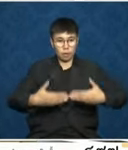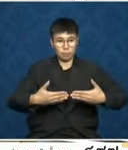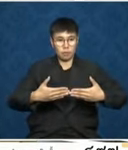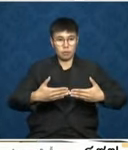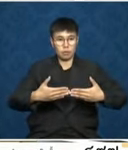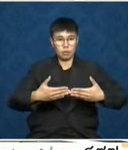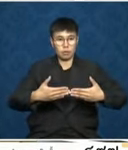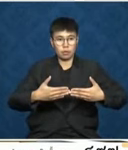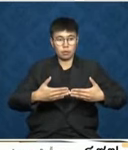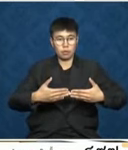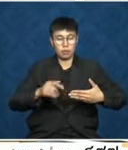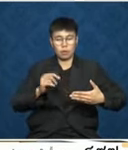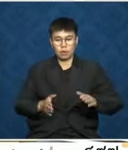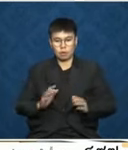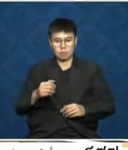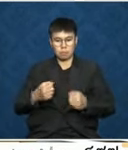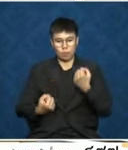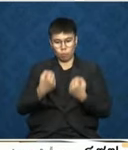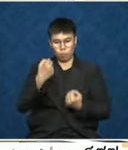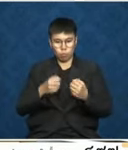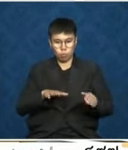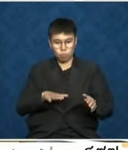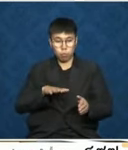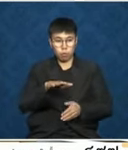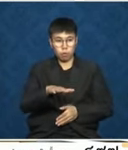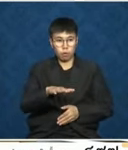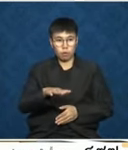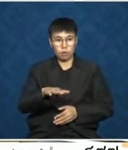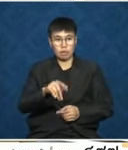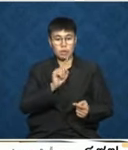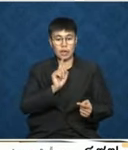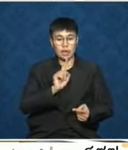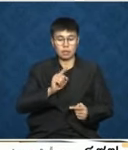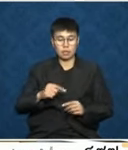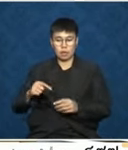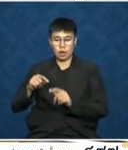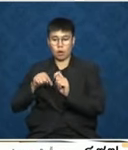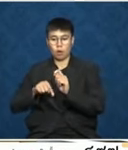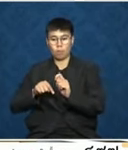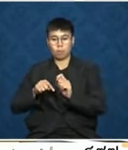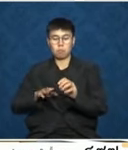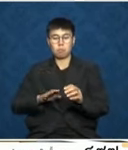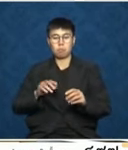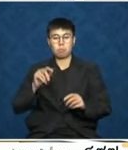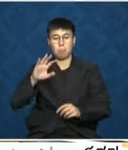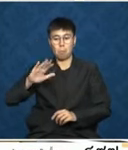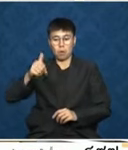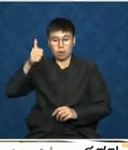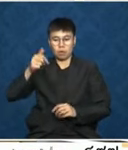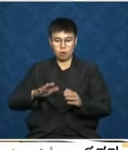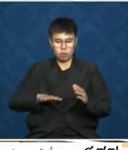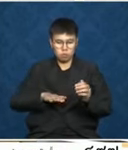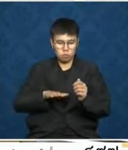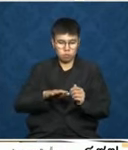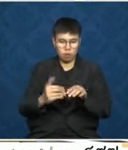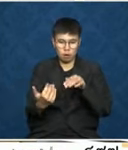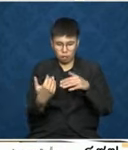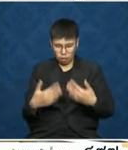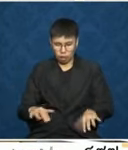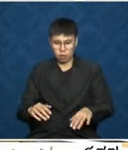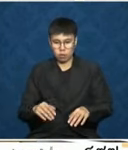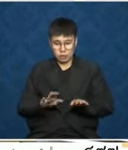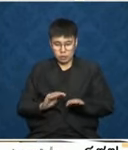จะเข้าไปในุ้มวัดห้วยโป่งที่เดินทางมาจากในตัวเมืองลพบุรีครับท่านประธานจะต้องไปยิวเทิร์นไกลแล้วก็จะต้องย้อนสอน